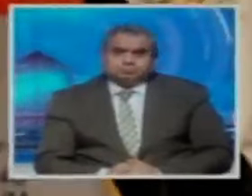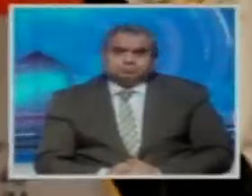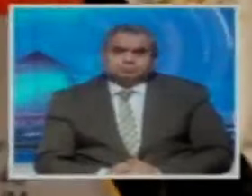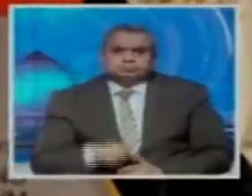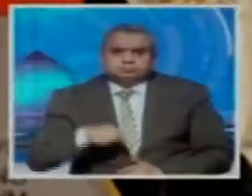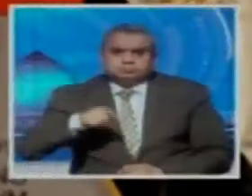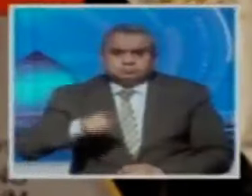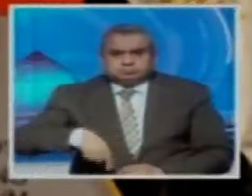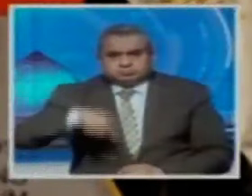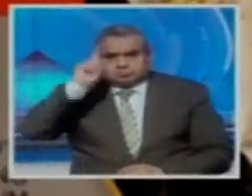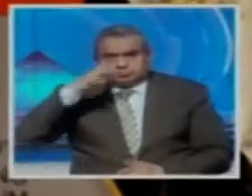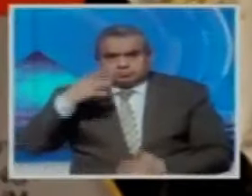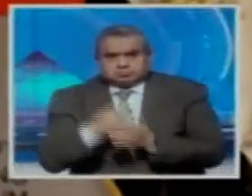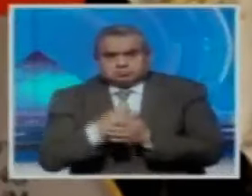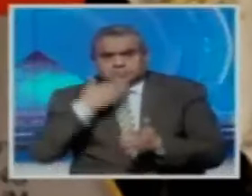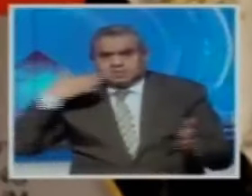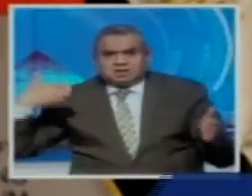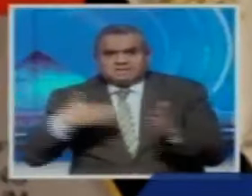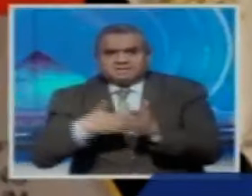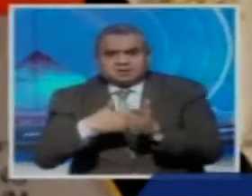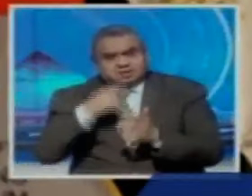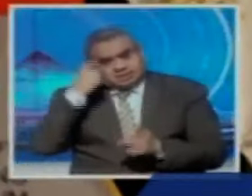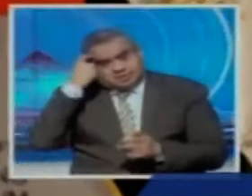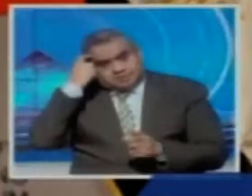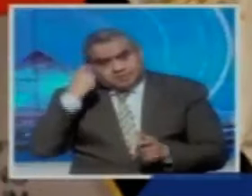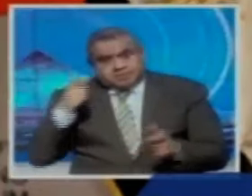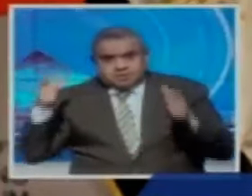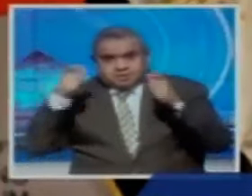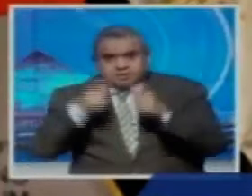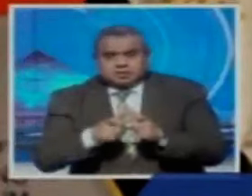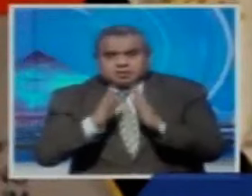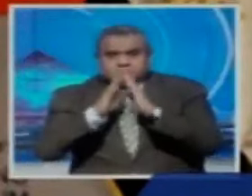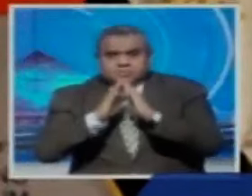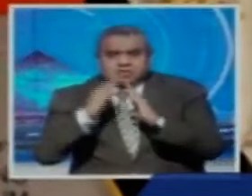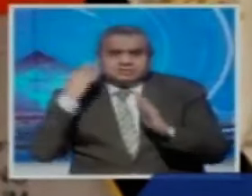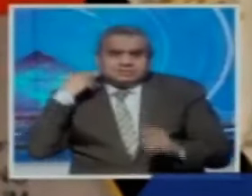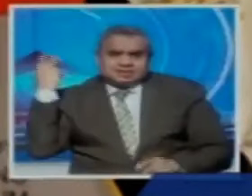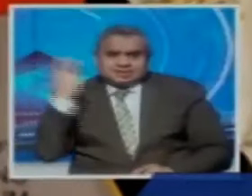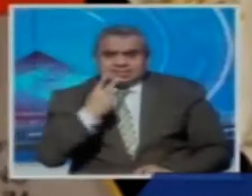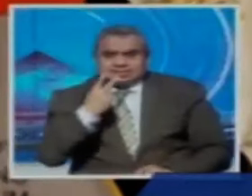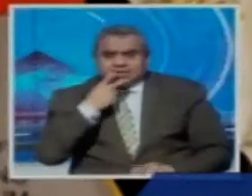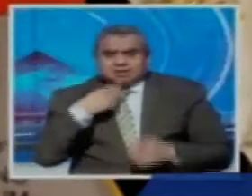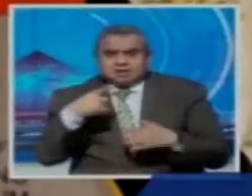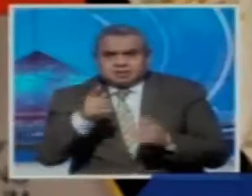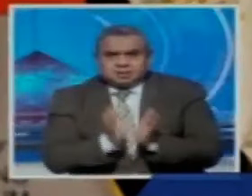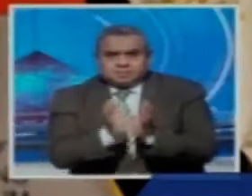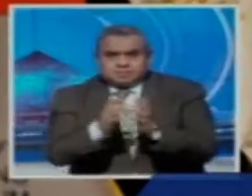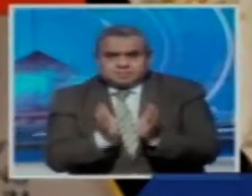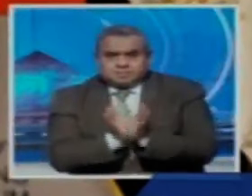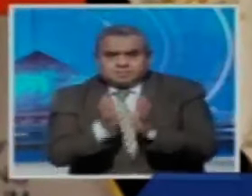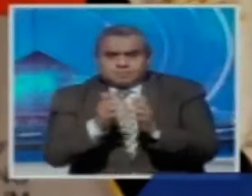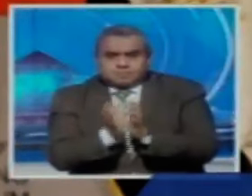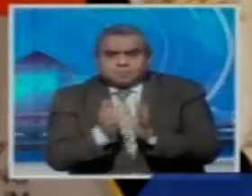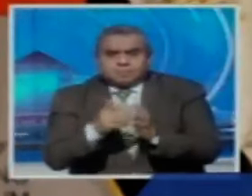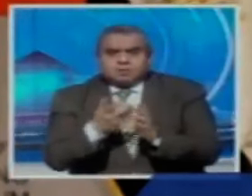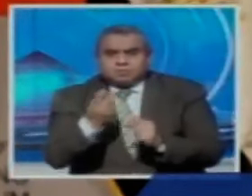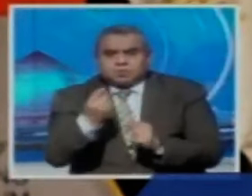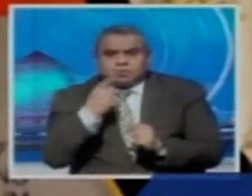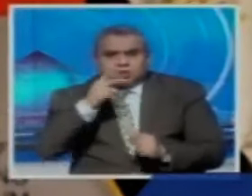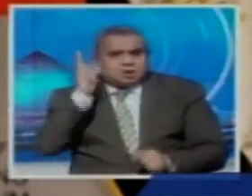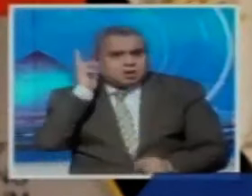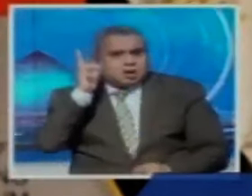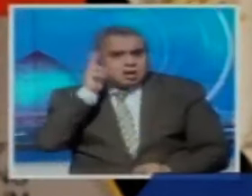النهاردة في ختام منتدى مصر الثاني عندنا مجموعة كبيرة من